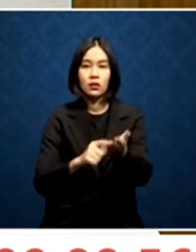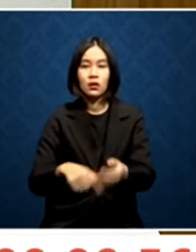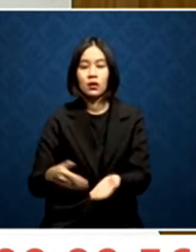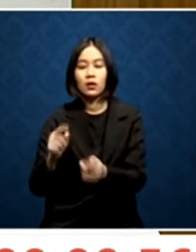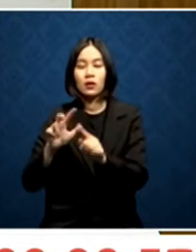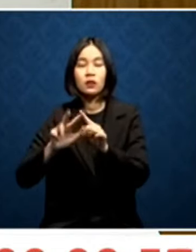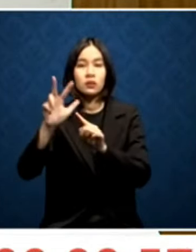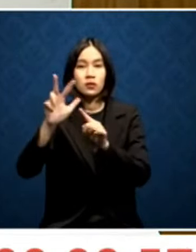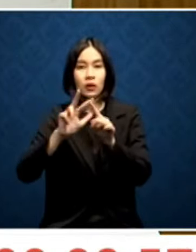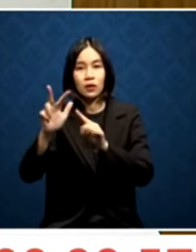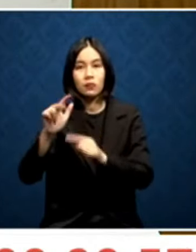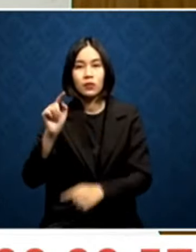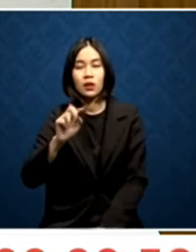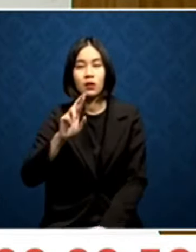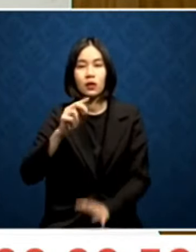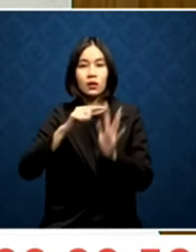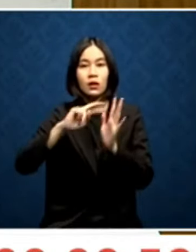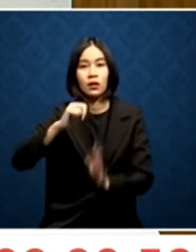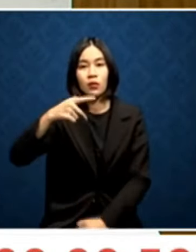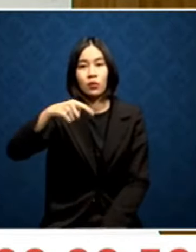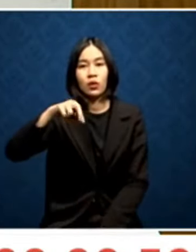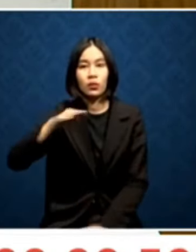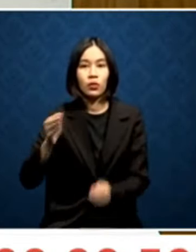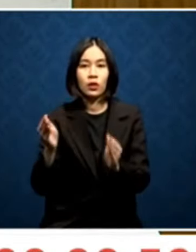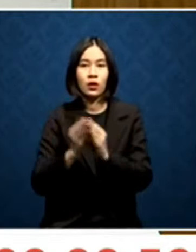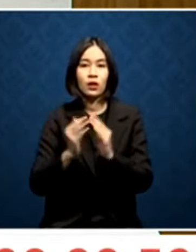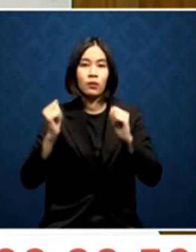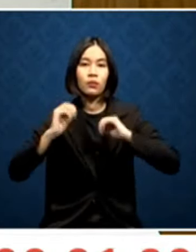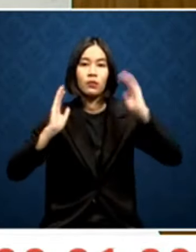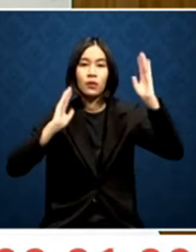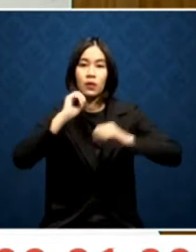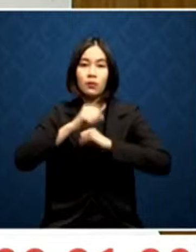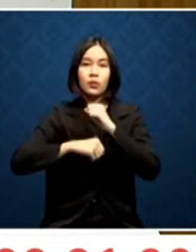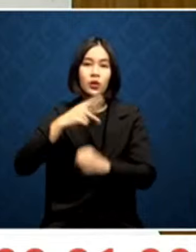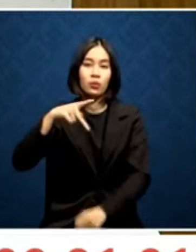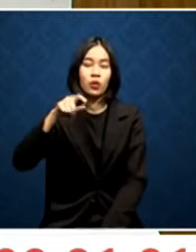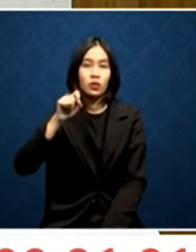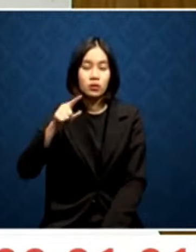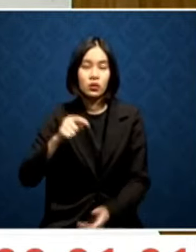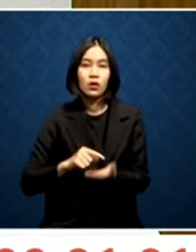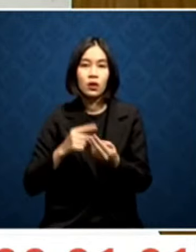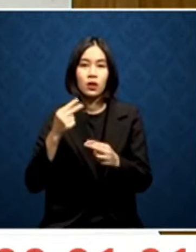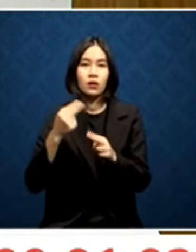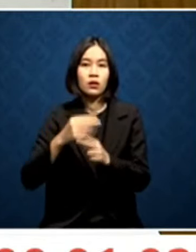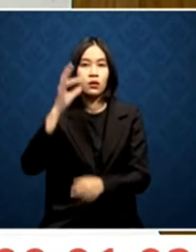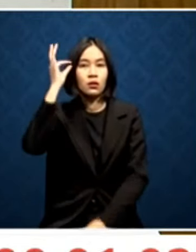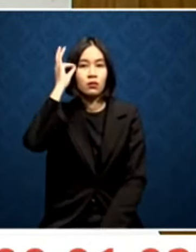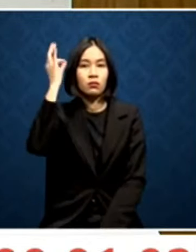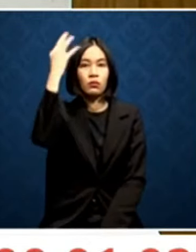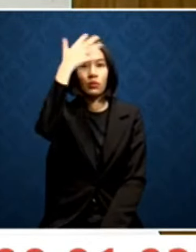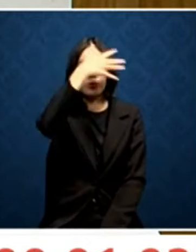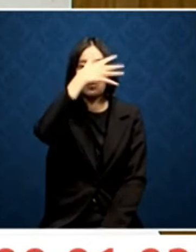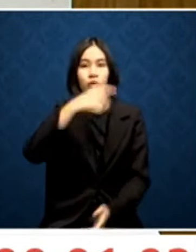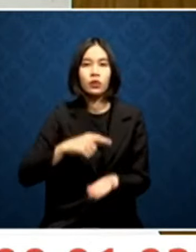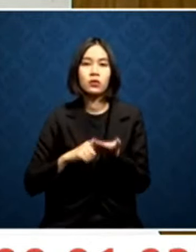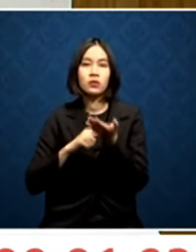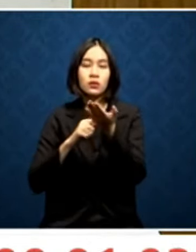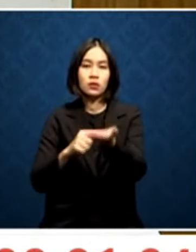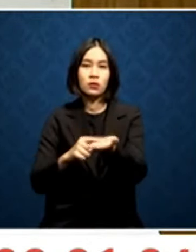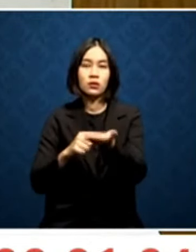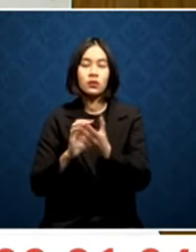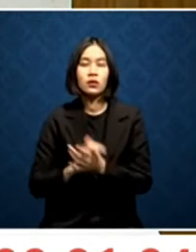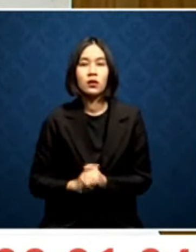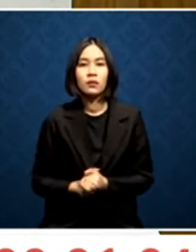ฉบับที่3นะครับร่างพระราชบัญญัติว่าด้วยการออกเสียงประชามติฉบับที่พ.ศ.นายพฤทธิ์วัชรสินธุกับคณะเป็นผู้เส